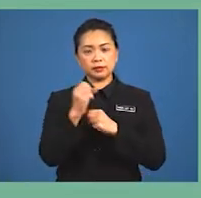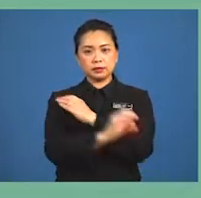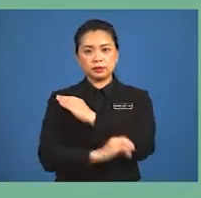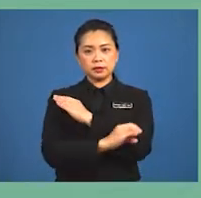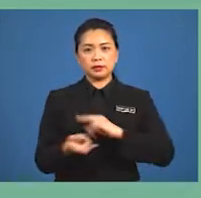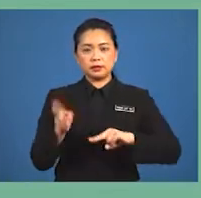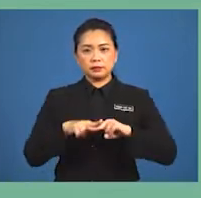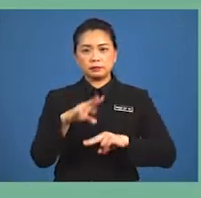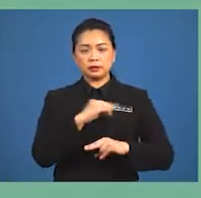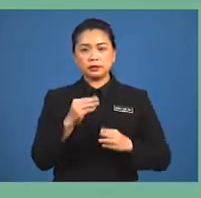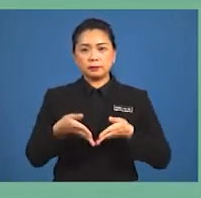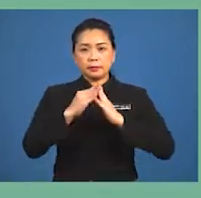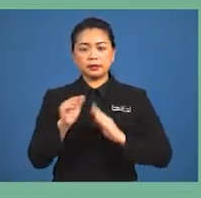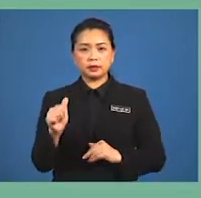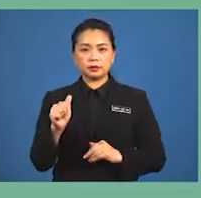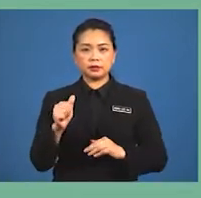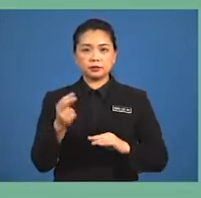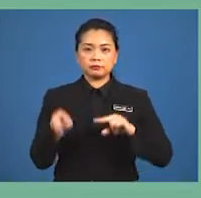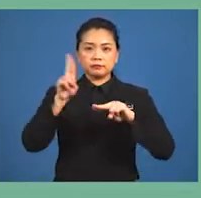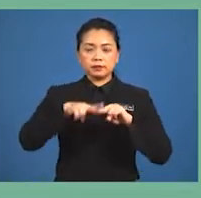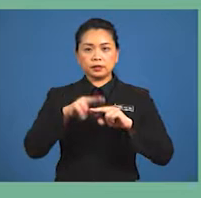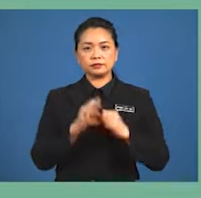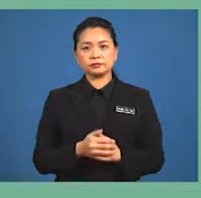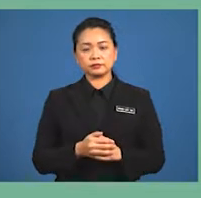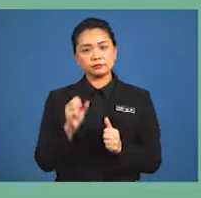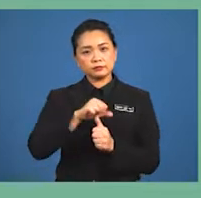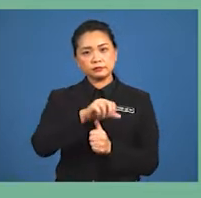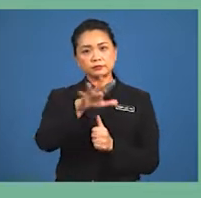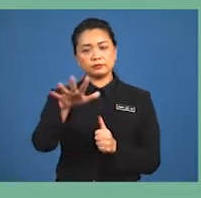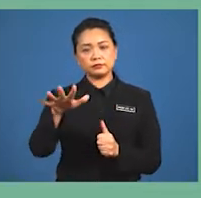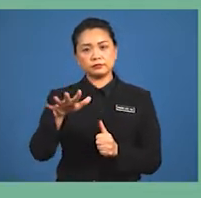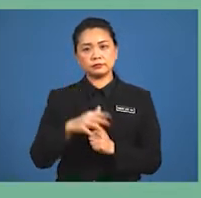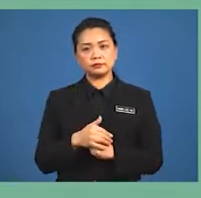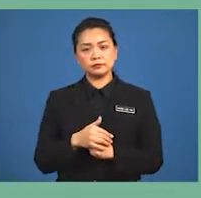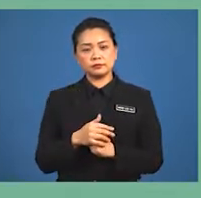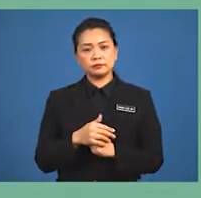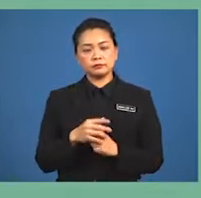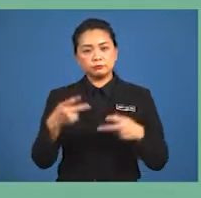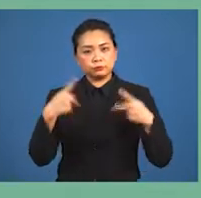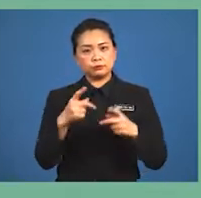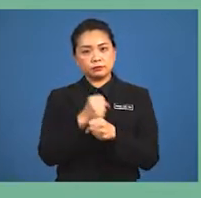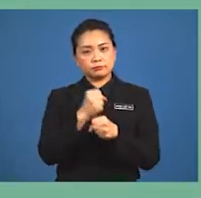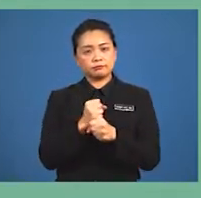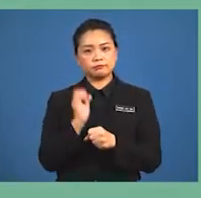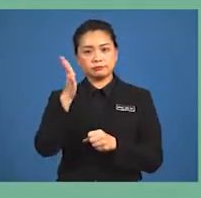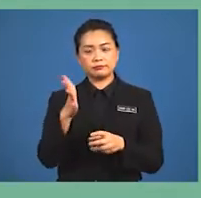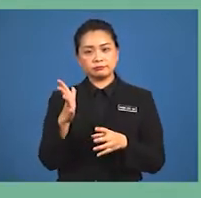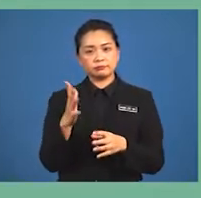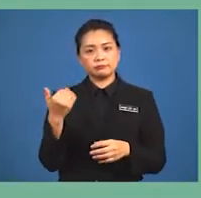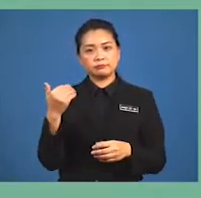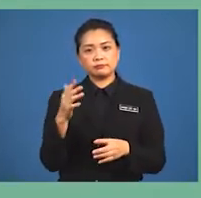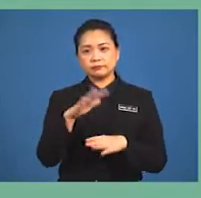negara meningkat dan permintaan aggregate meningkat. Kesannya, peluang pekerjaan akan meningkat dan masalah